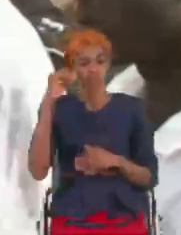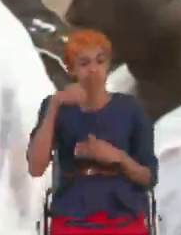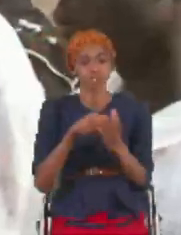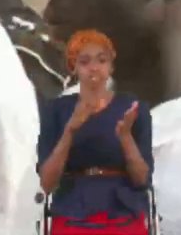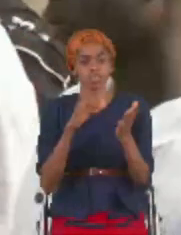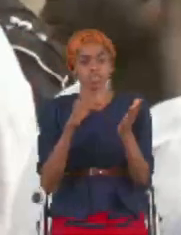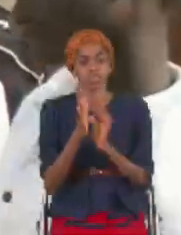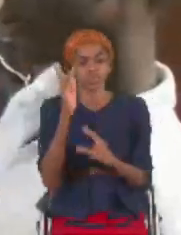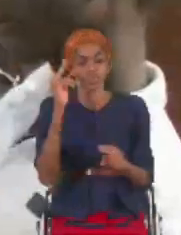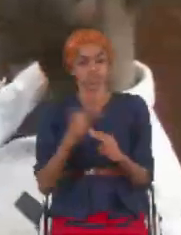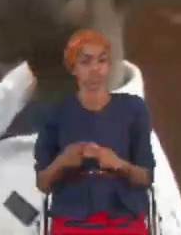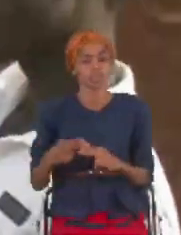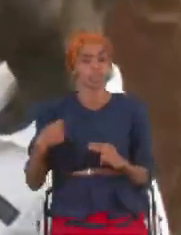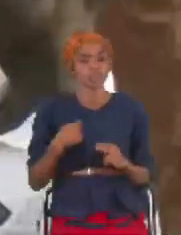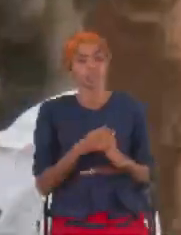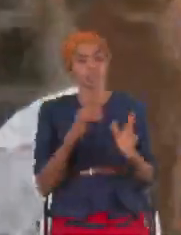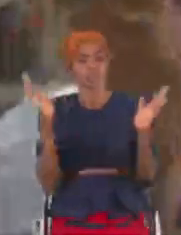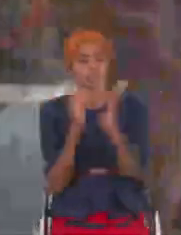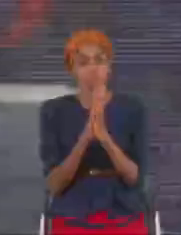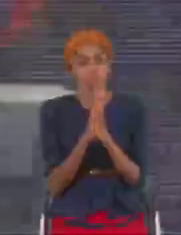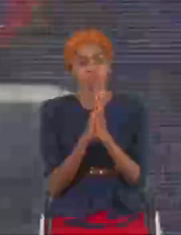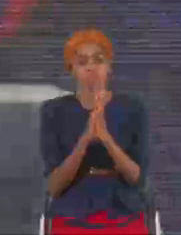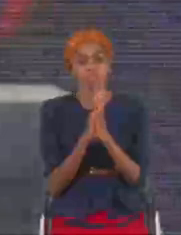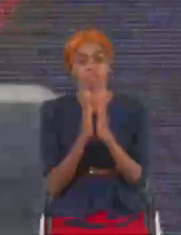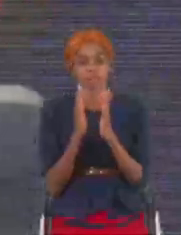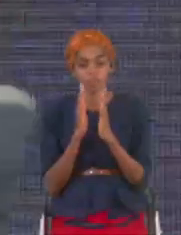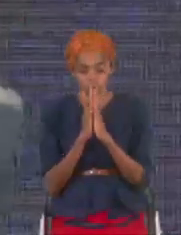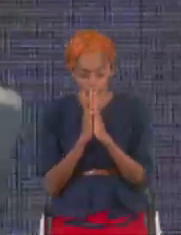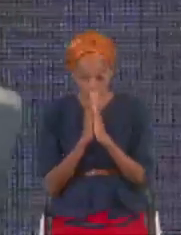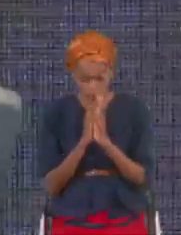au nom de jésus le pion